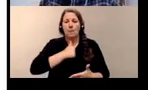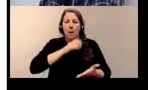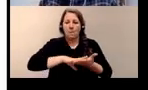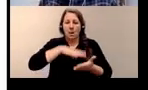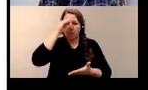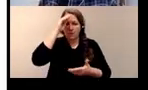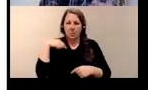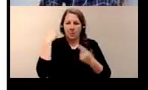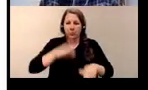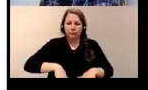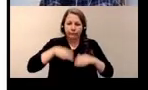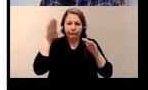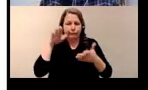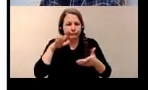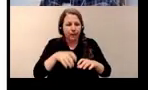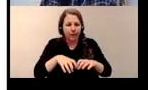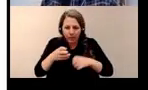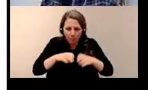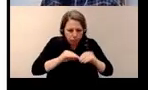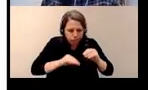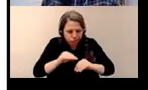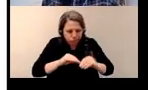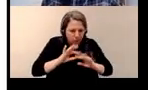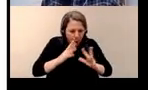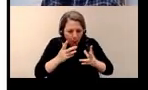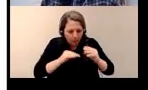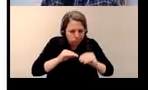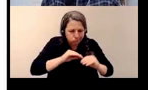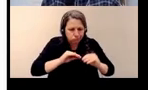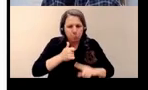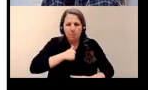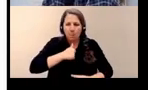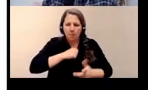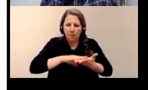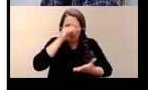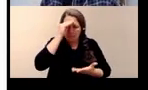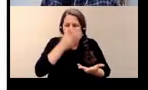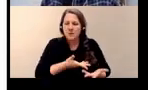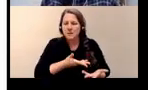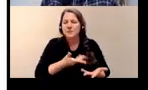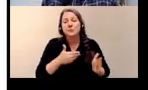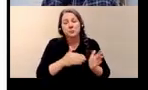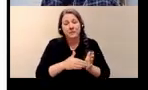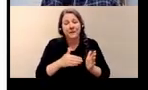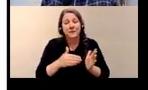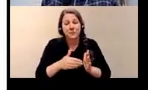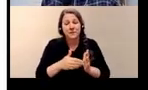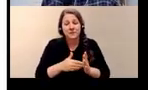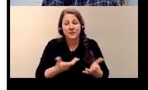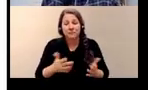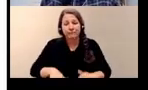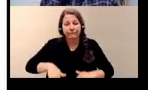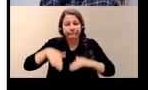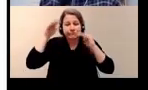toujours à démonter des objets, qui s'intéressaient aussi au fonctionnement des objets techniques et qui avaient ce savoir déjà,